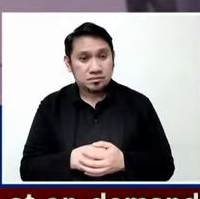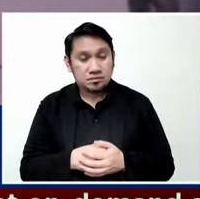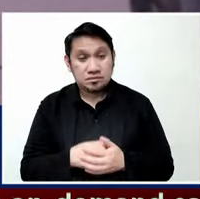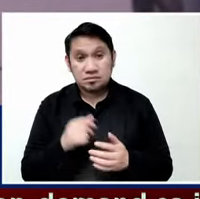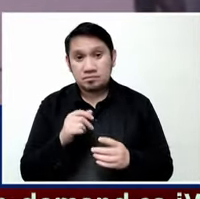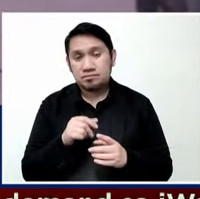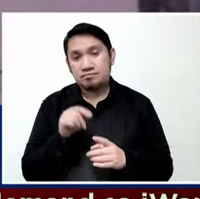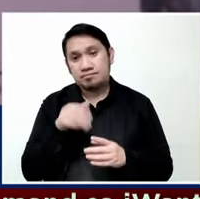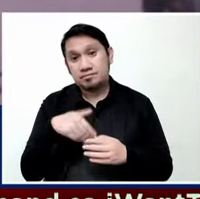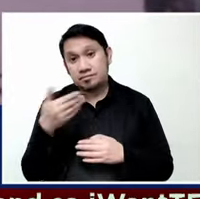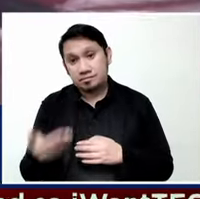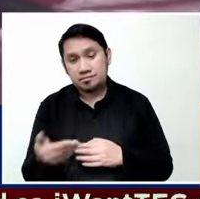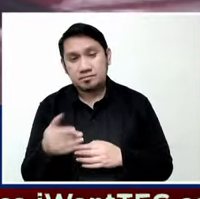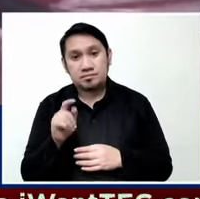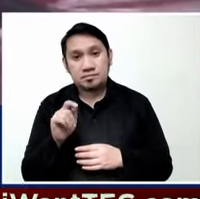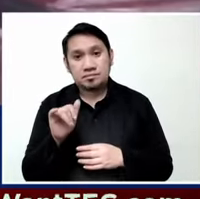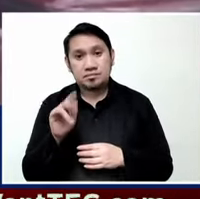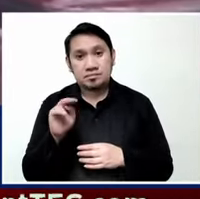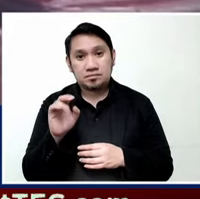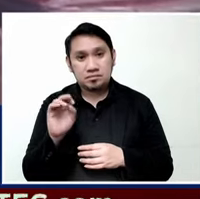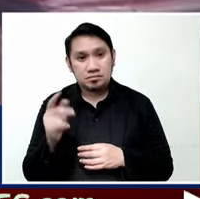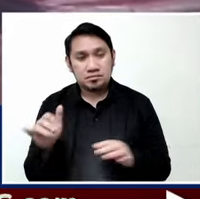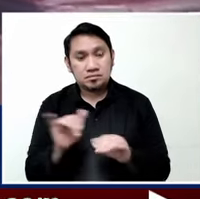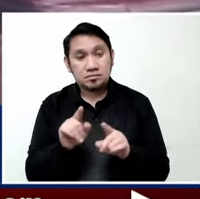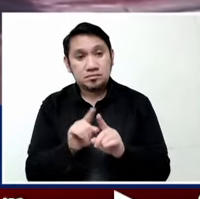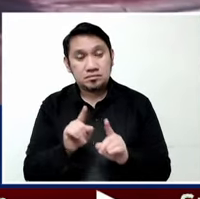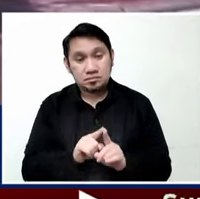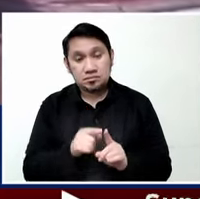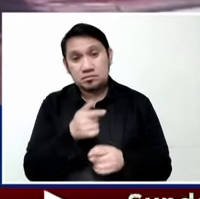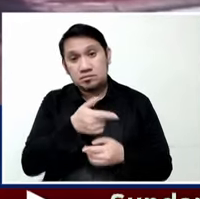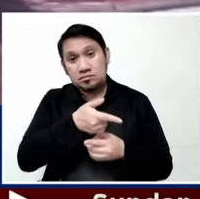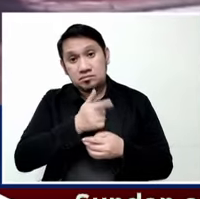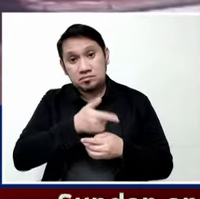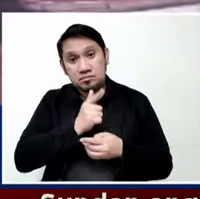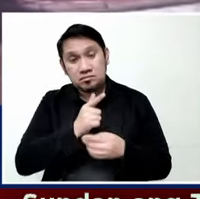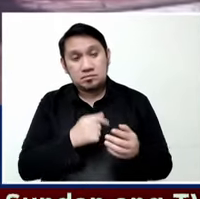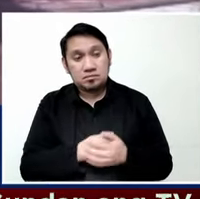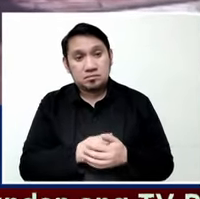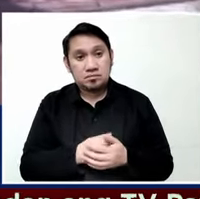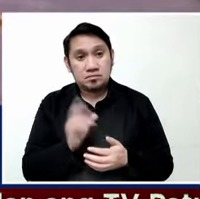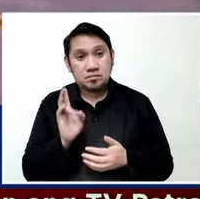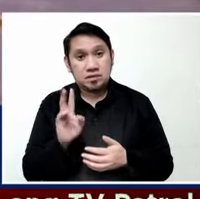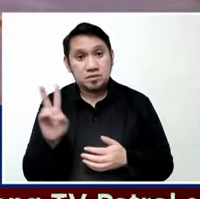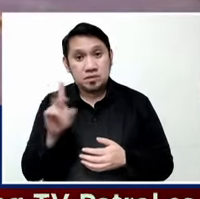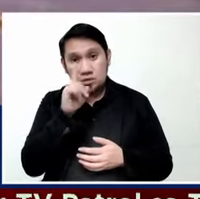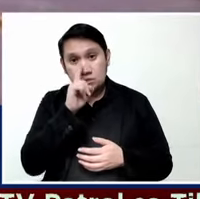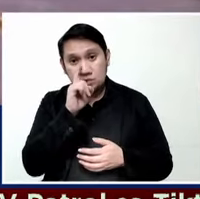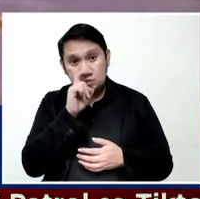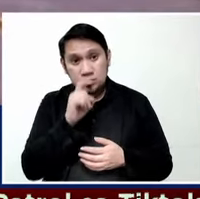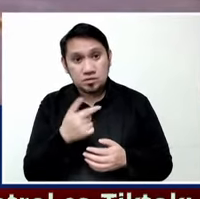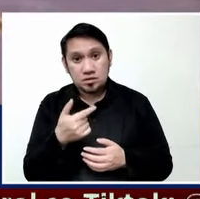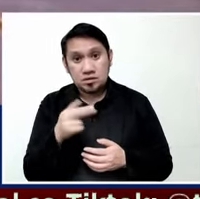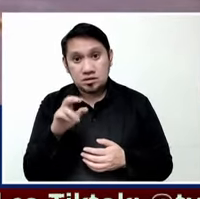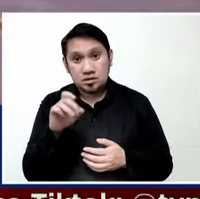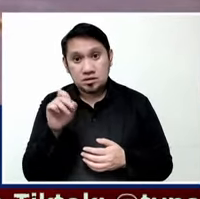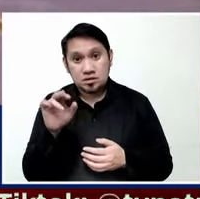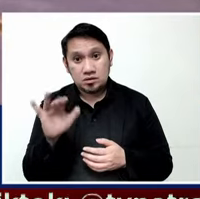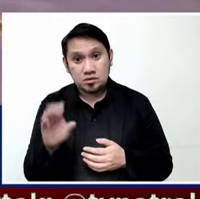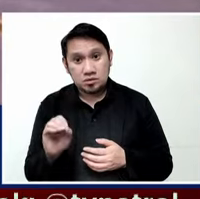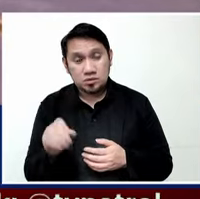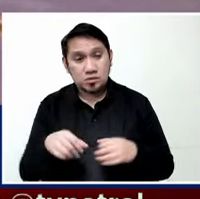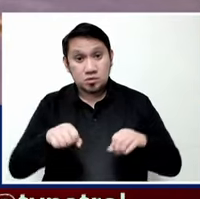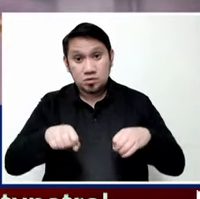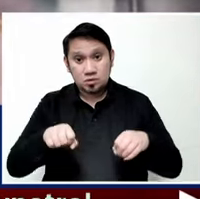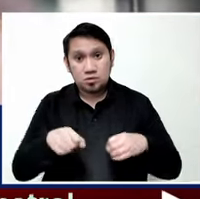Rosario, Yaong Quezon, patay din matapos pagbabarilin ng riding tandem ang 62 anyos na si Gregorio Aquino habang sakay